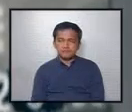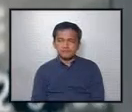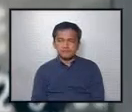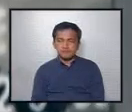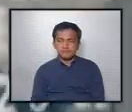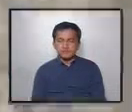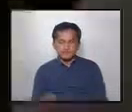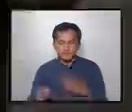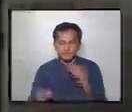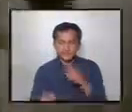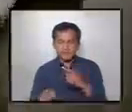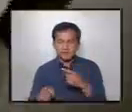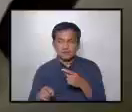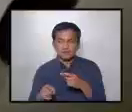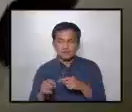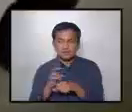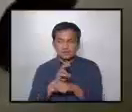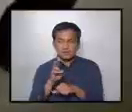At ang ginamit sa kanya,